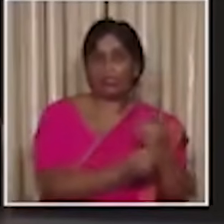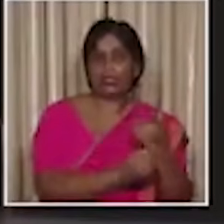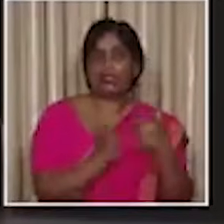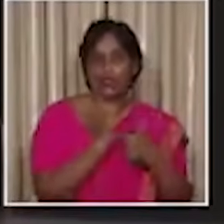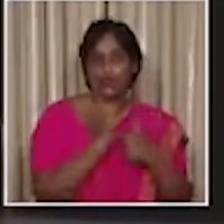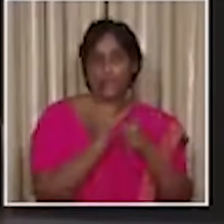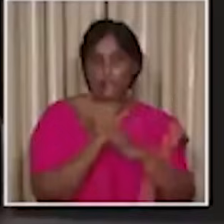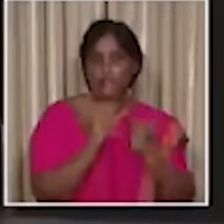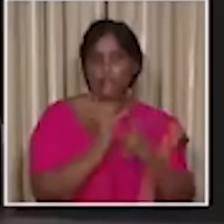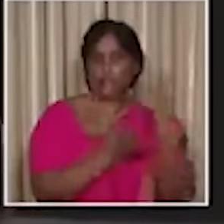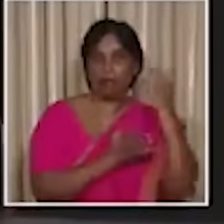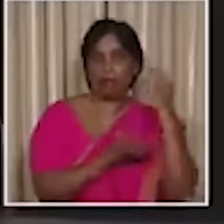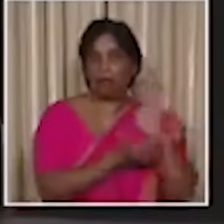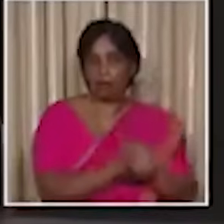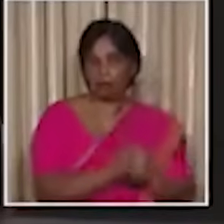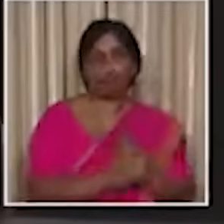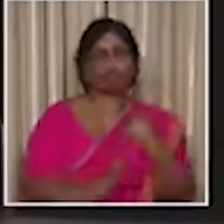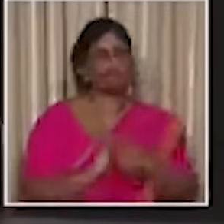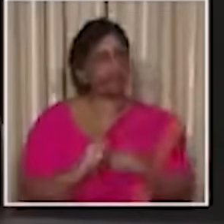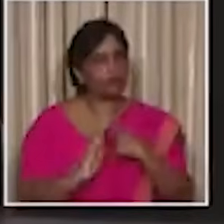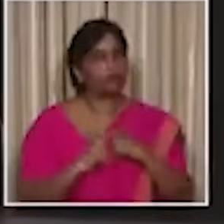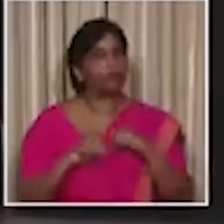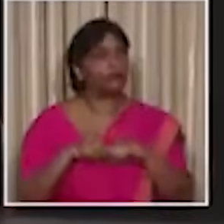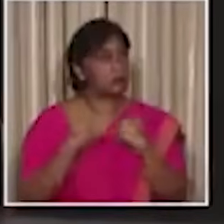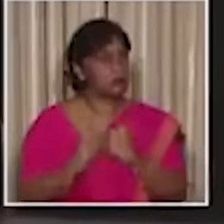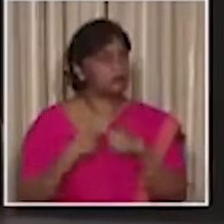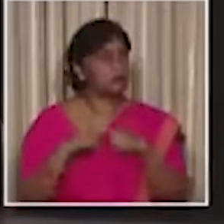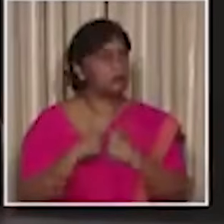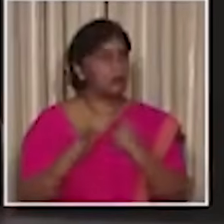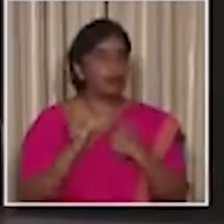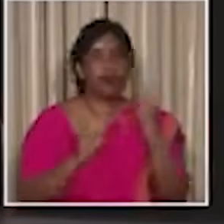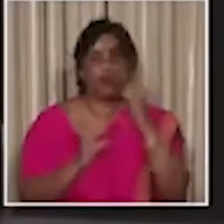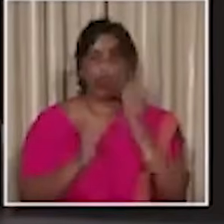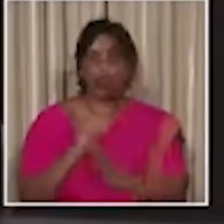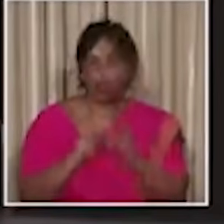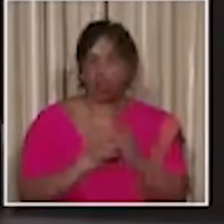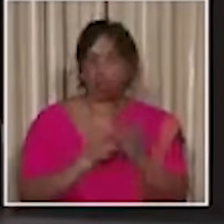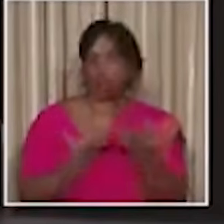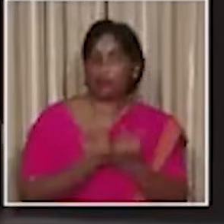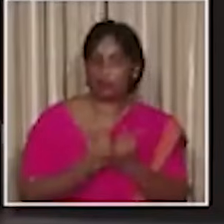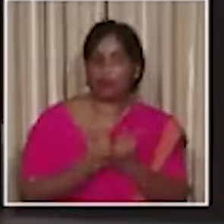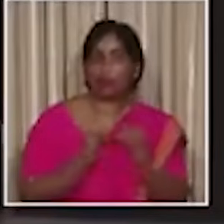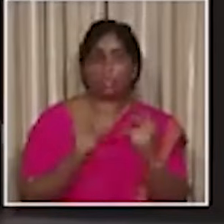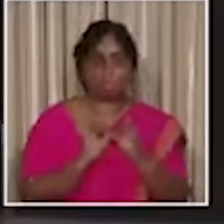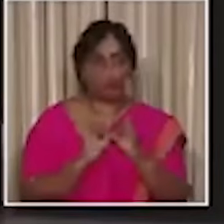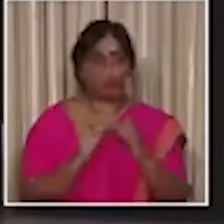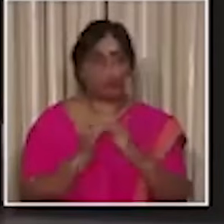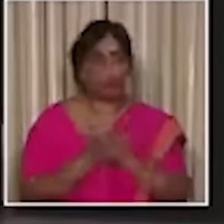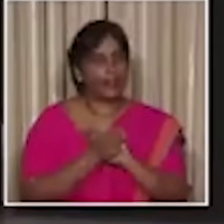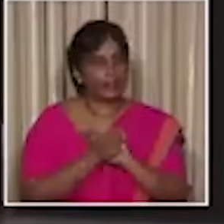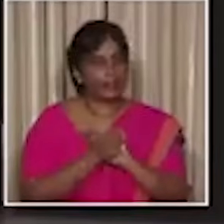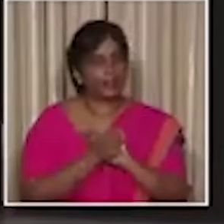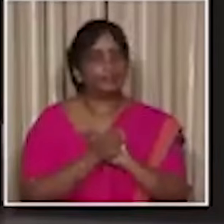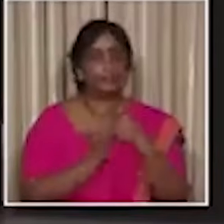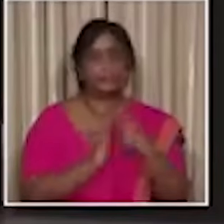මේ ඒකම දේශීය සමාගම් තමයි අනුර කුමාර ඇමතුමා එතෙක් ගත්තේ බව හේලික්ස් මේ